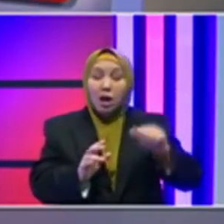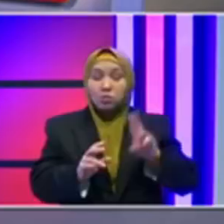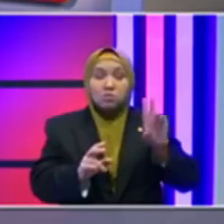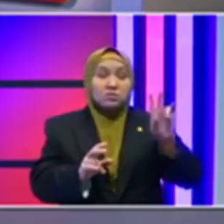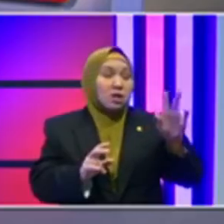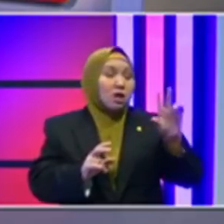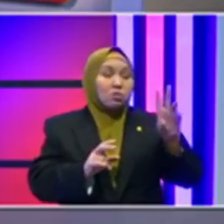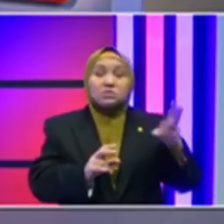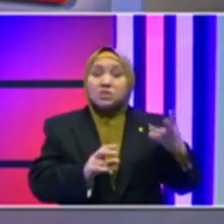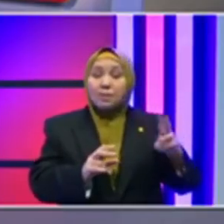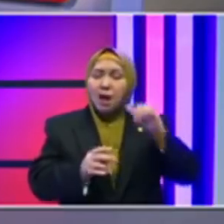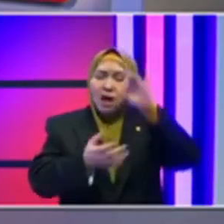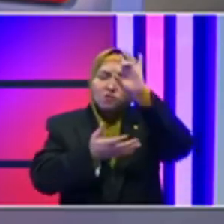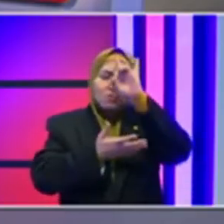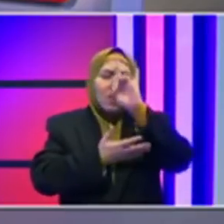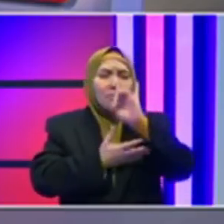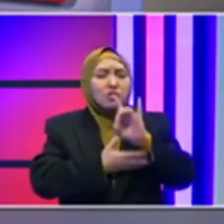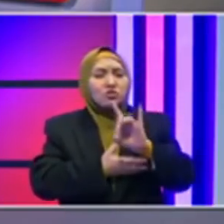auzubillahiminasyaito